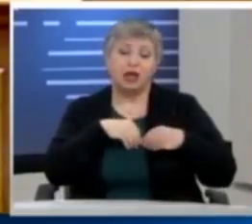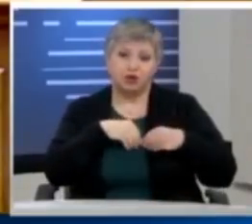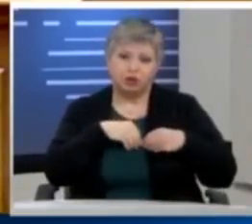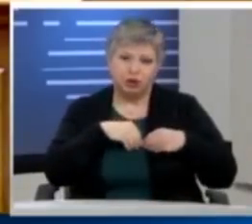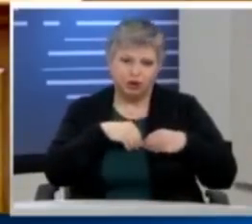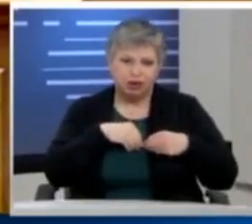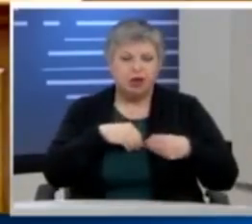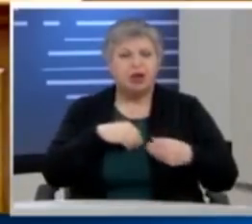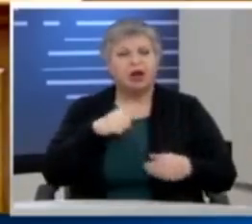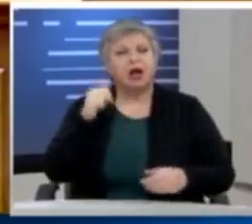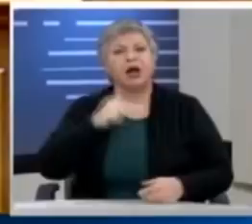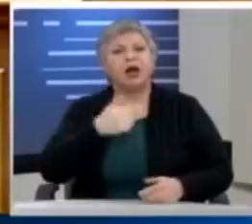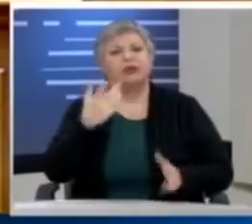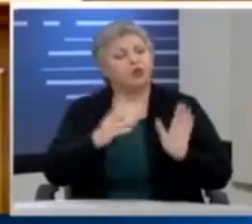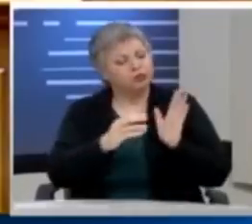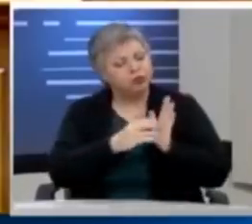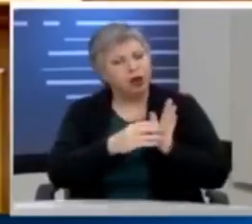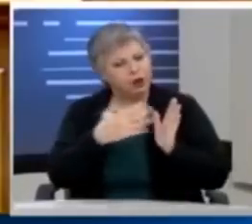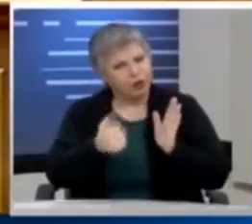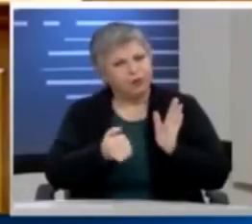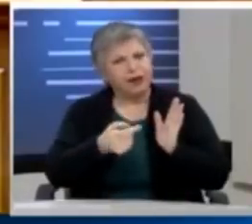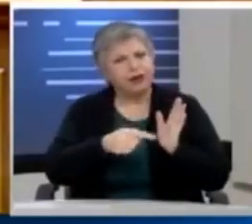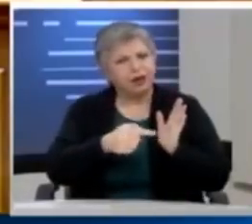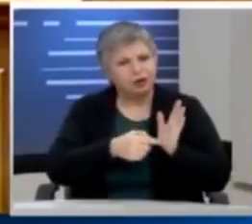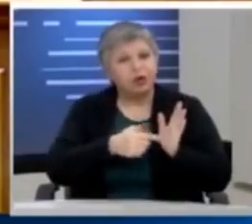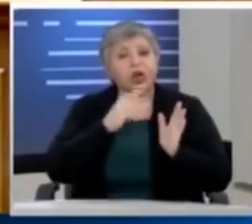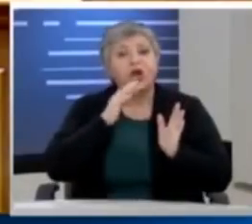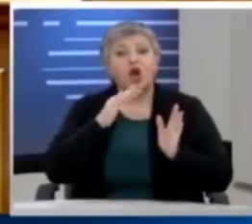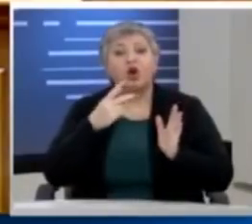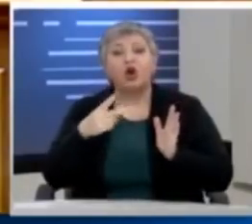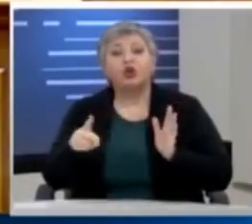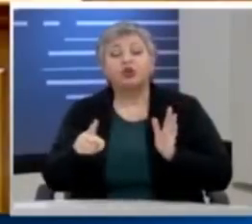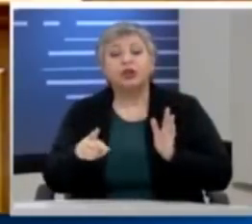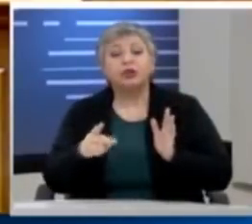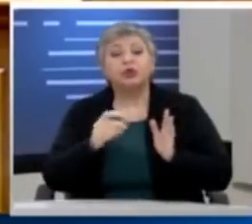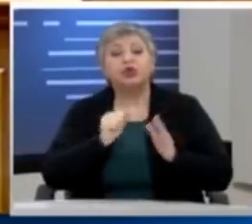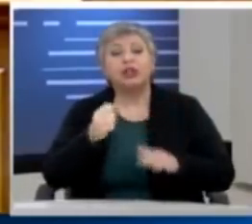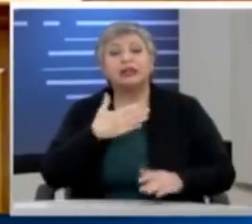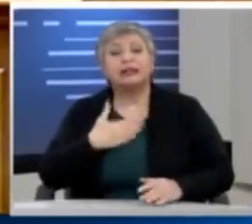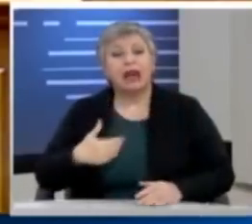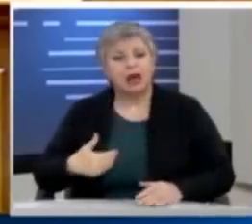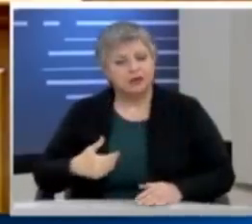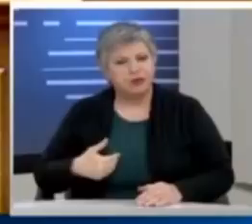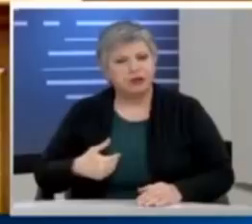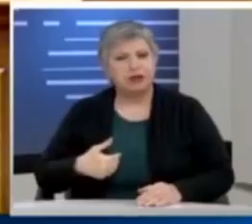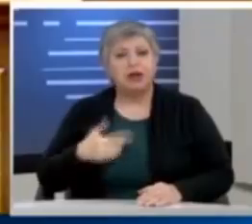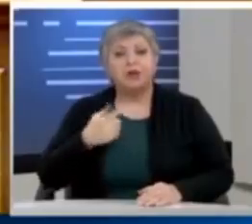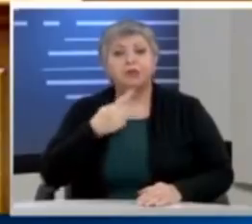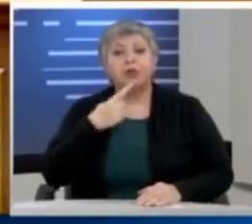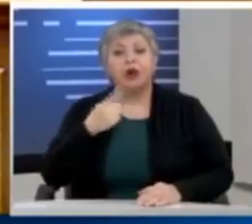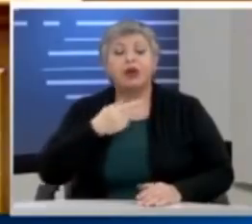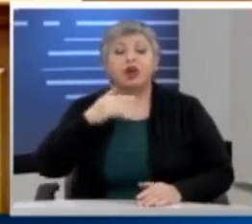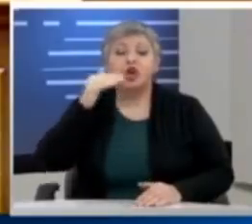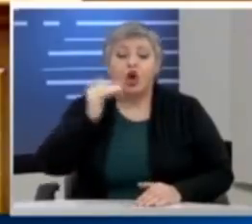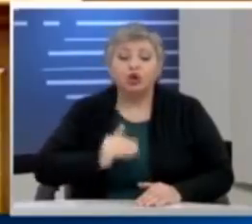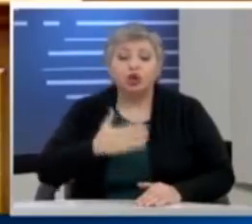σε άλλο σημείο ξεχωριστά, σε άλλο άρθρο της συμφωνίας, ότι η γλώσσα τους είναι σλάβικη, ή όπως λένε ανήκει στην κατηγορία των νότιων